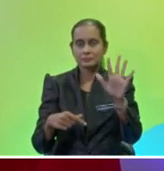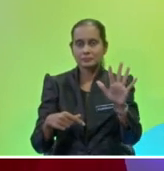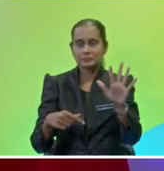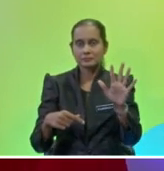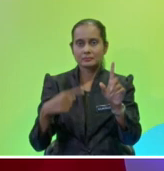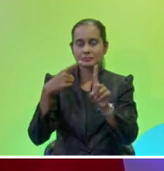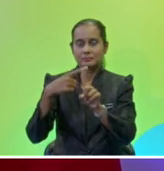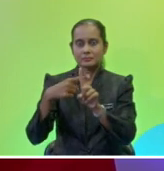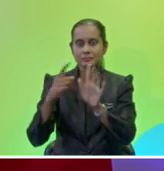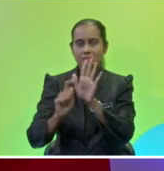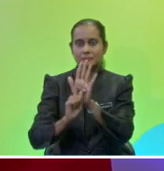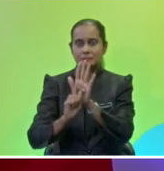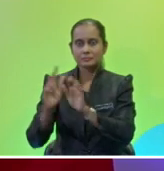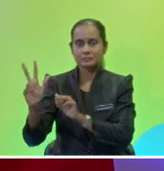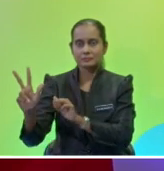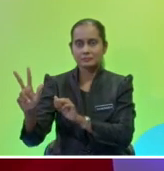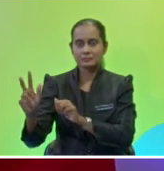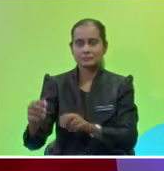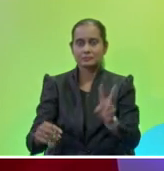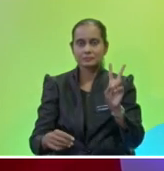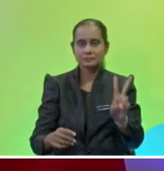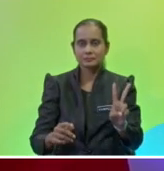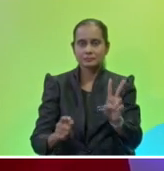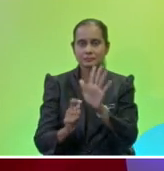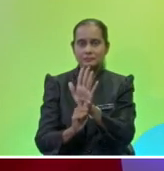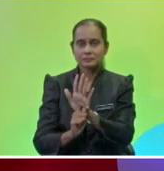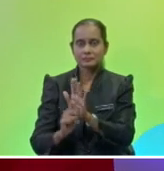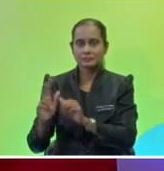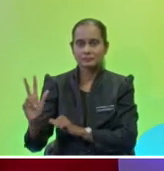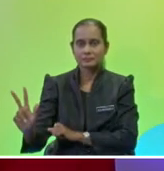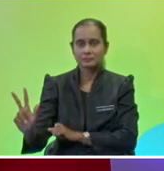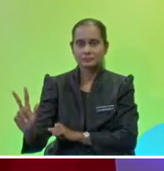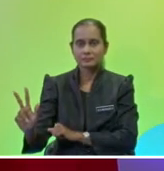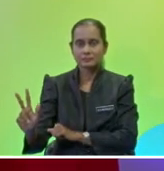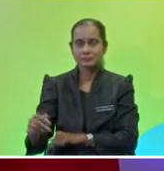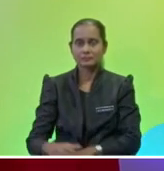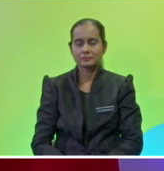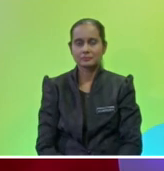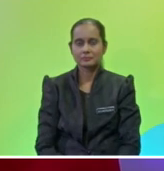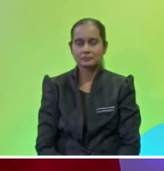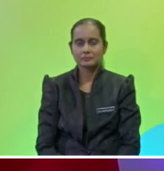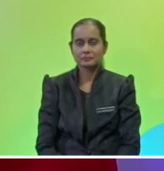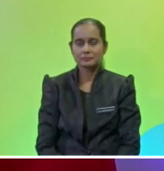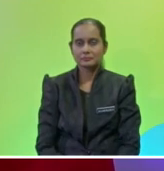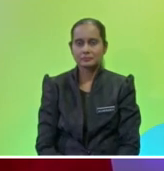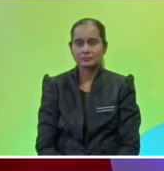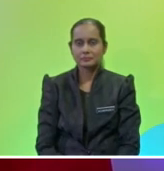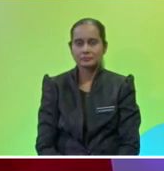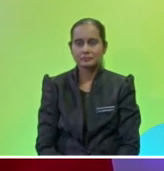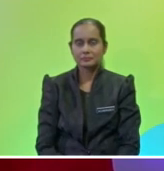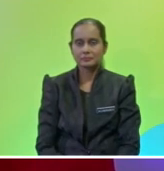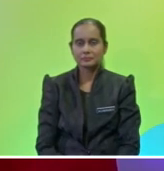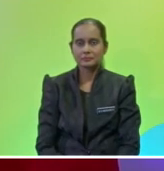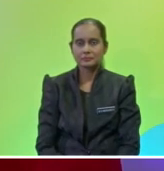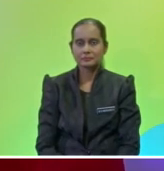tiga kemudian kita buat 2 tambah dengan tiga itu adalah mengira 2 himpunan objek dan kita buat